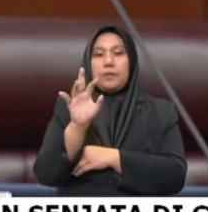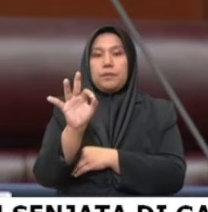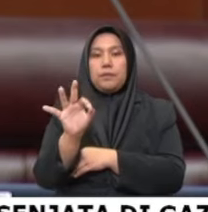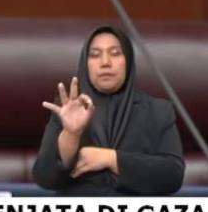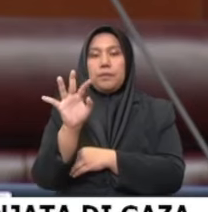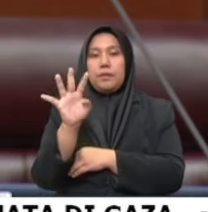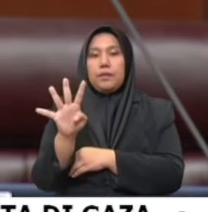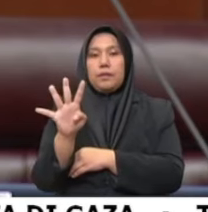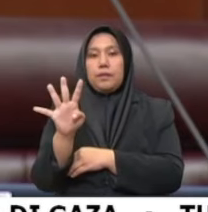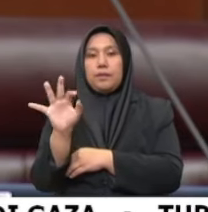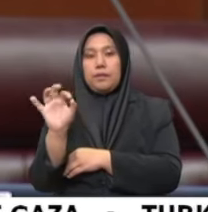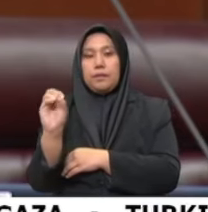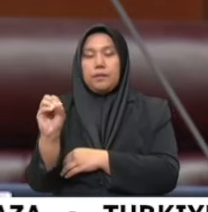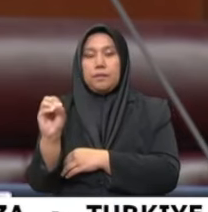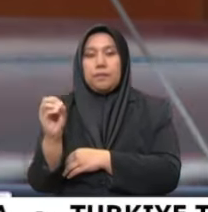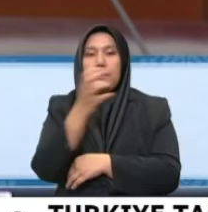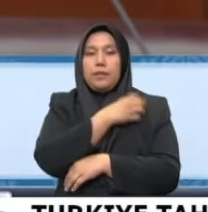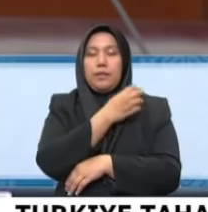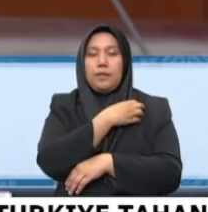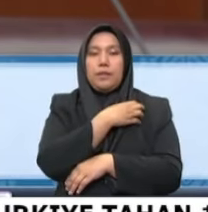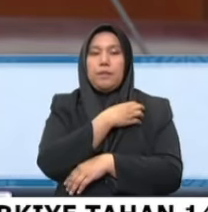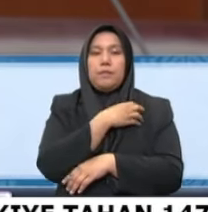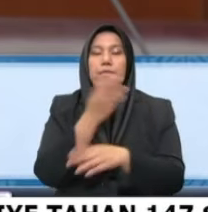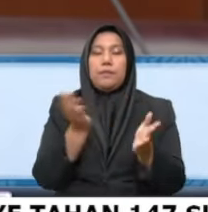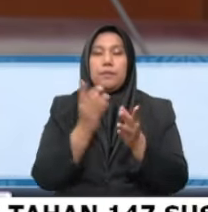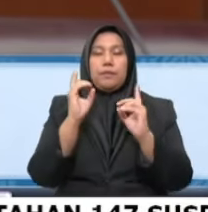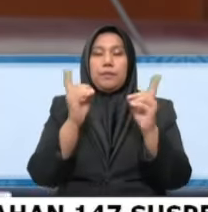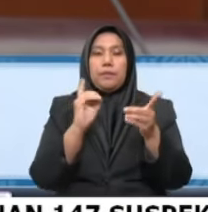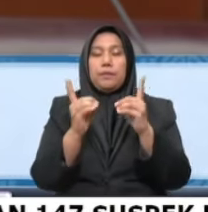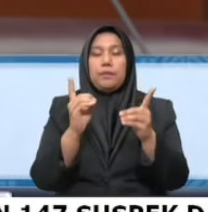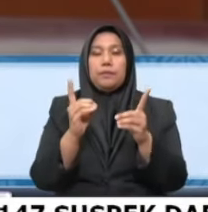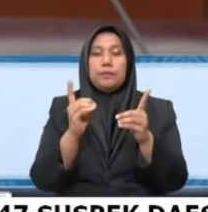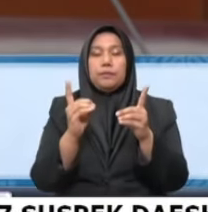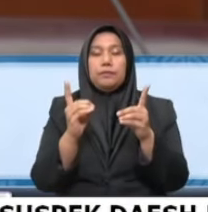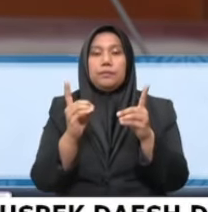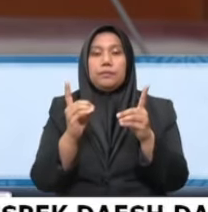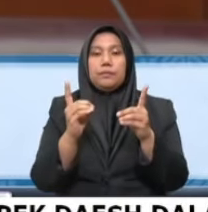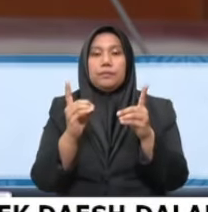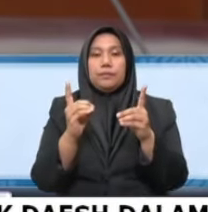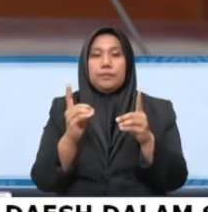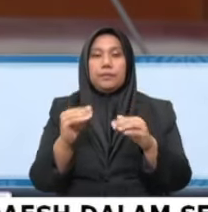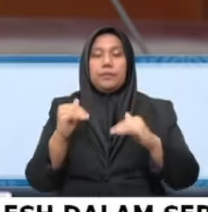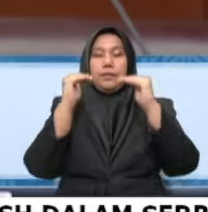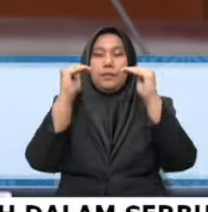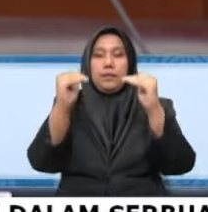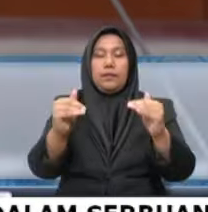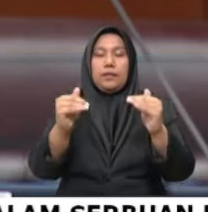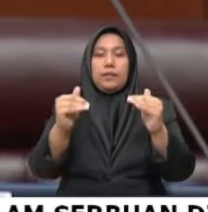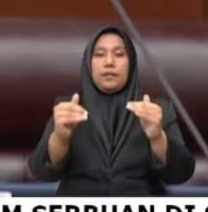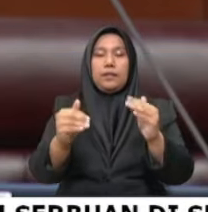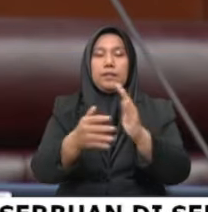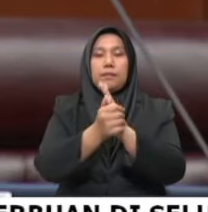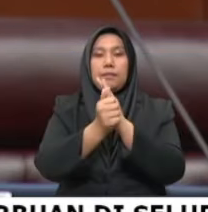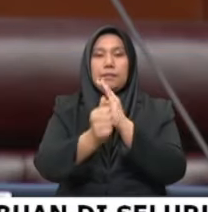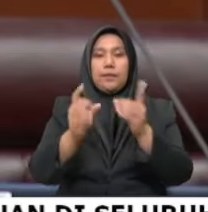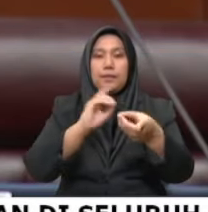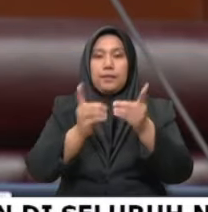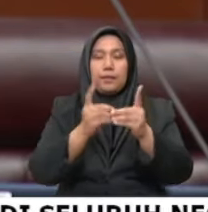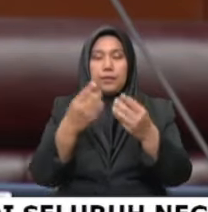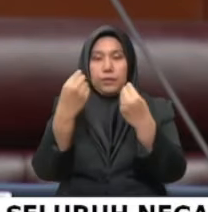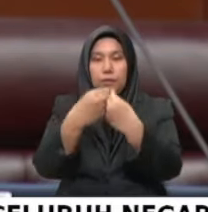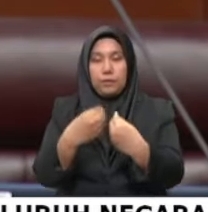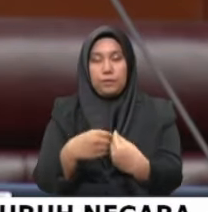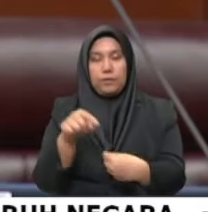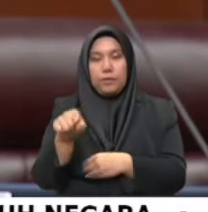329,450 pegawai perkhidmatan pendidikan telah melaksanakan saringan pengesanan tahap kompetensi digital, dan daripada jumlah tersebut